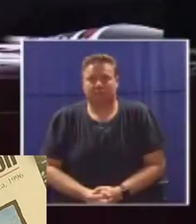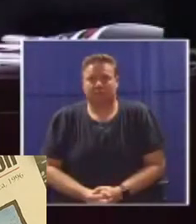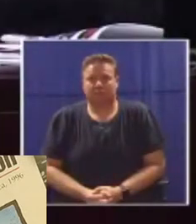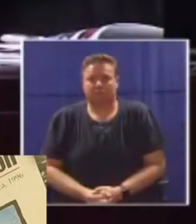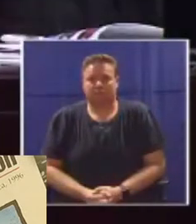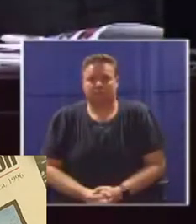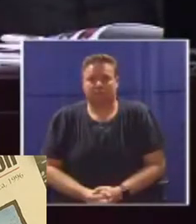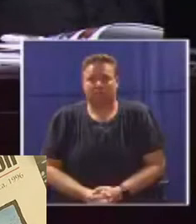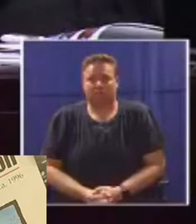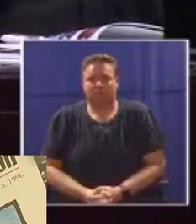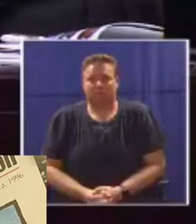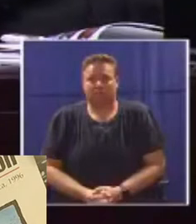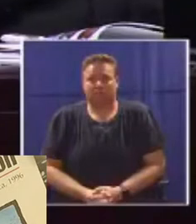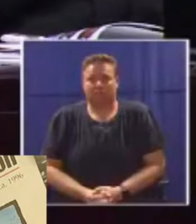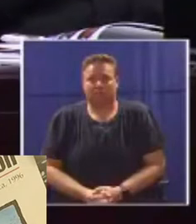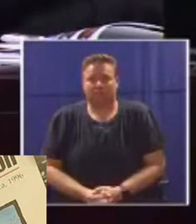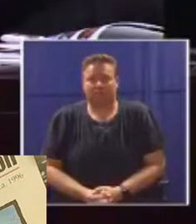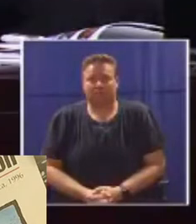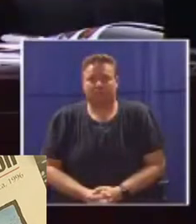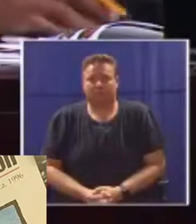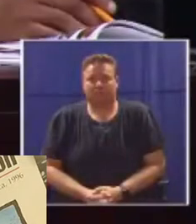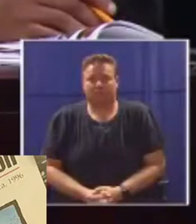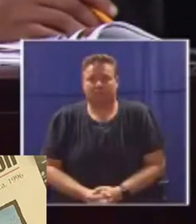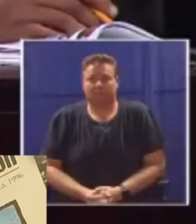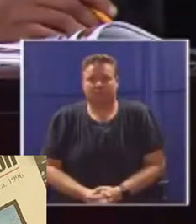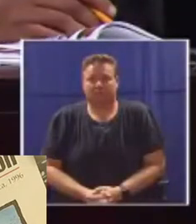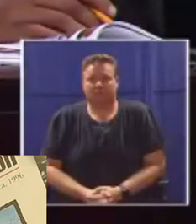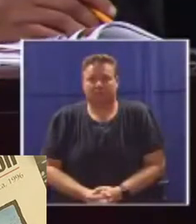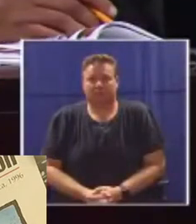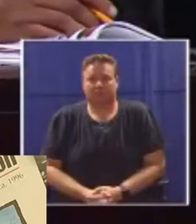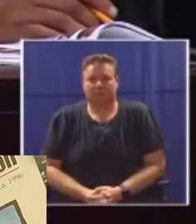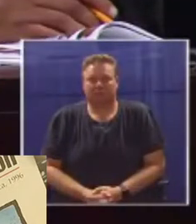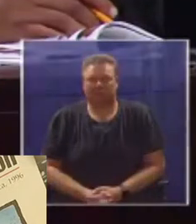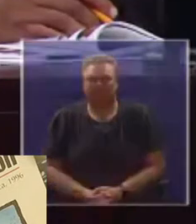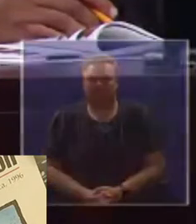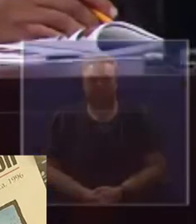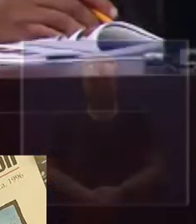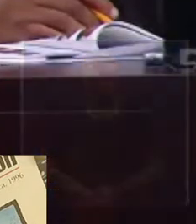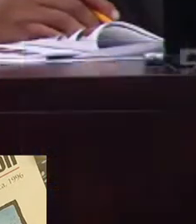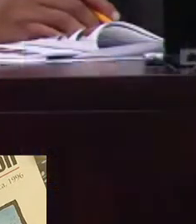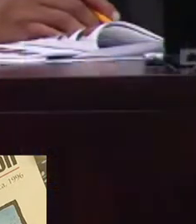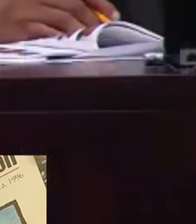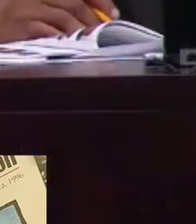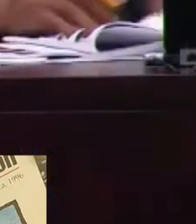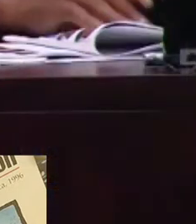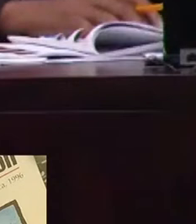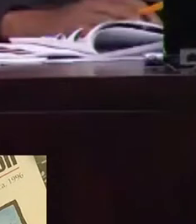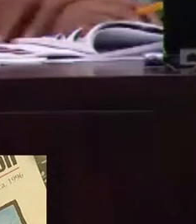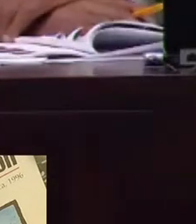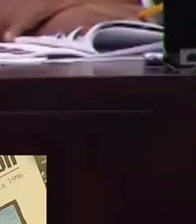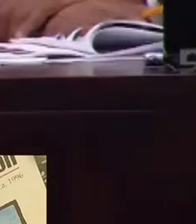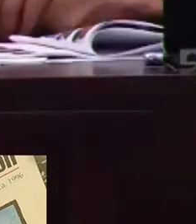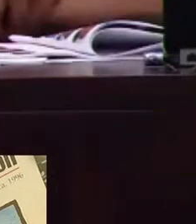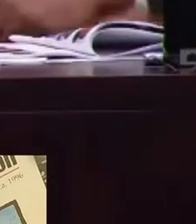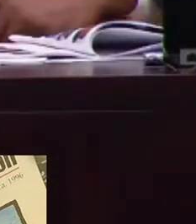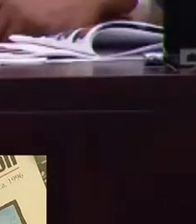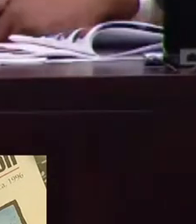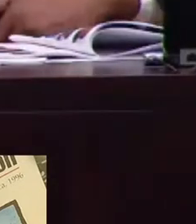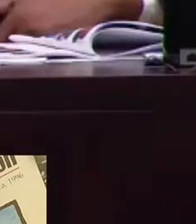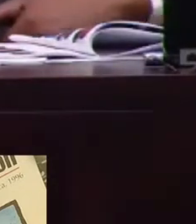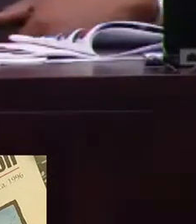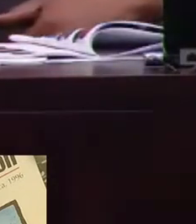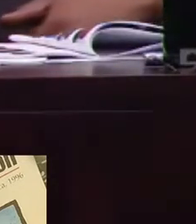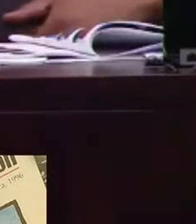fhedzi ndi ndwa ya dzitshaka vhafumakadzi ḽifhasi ḽoṱhe vha ṱangana na